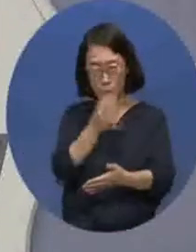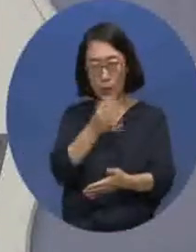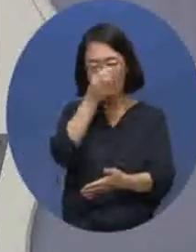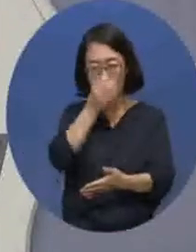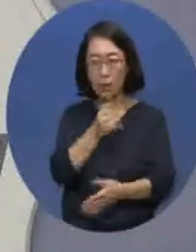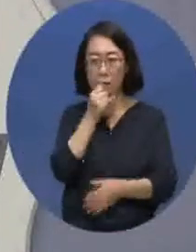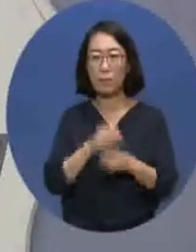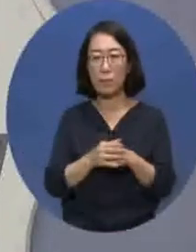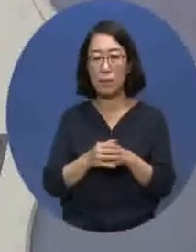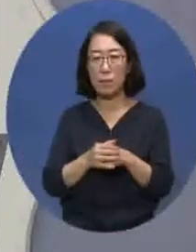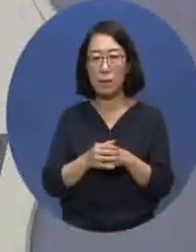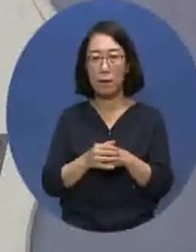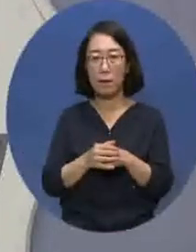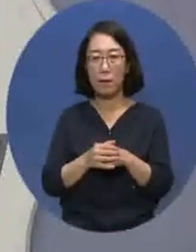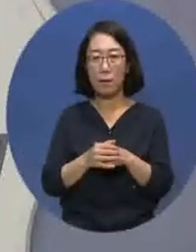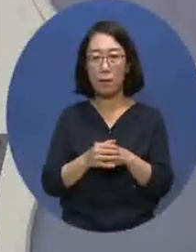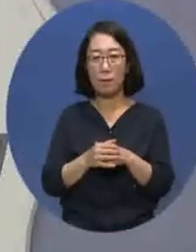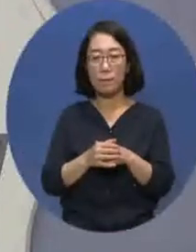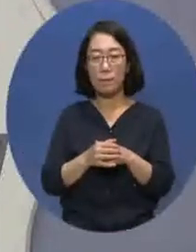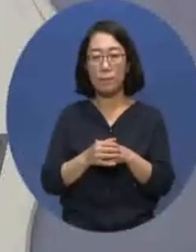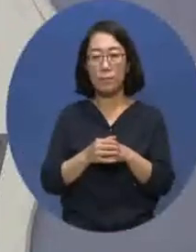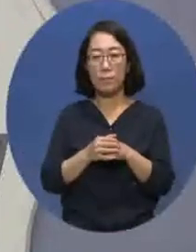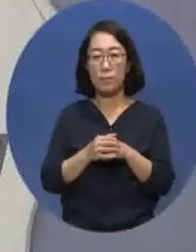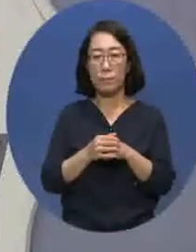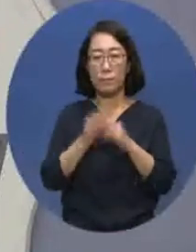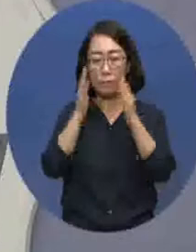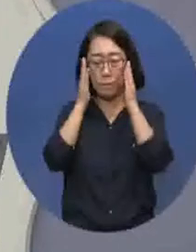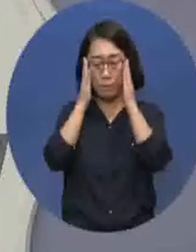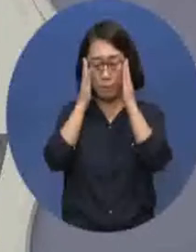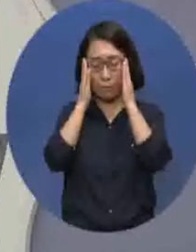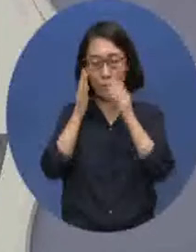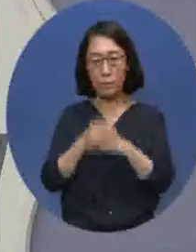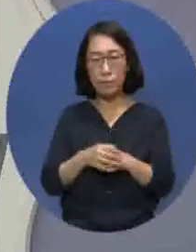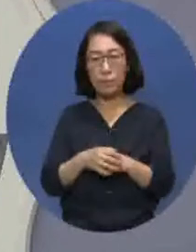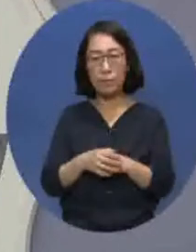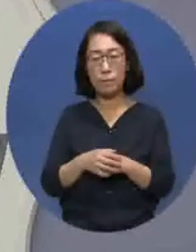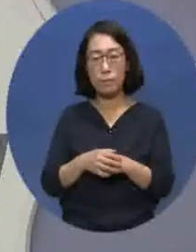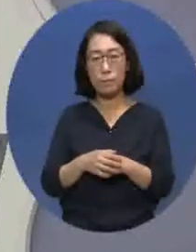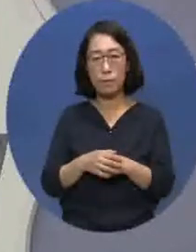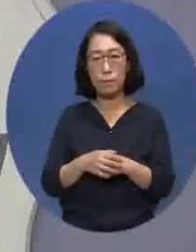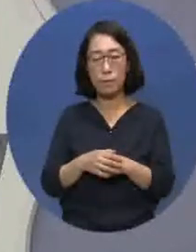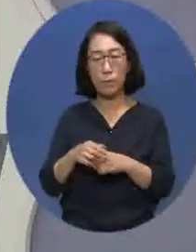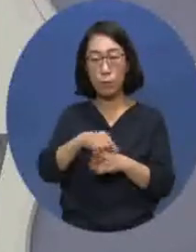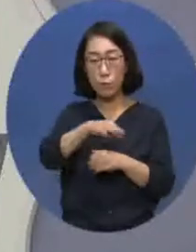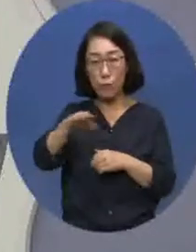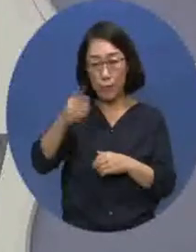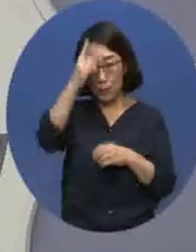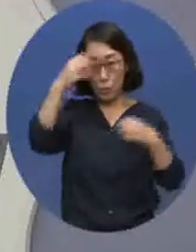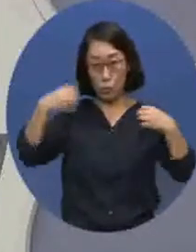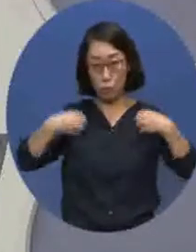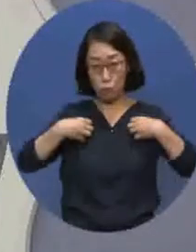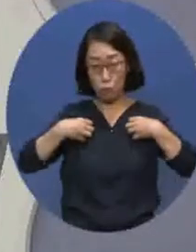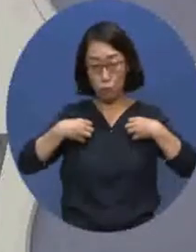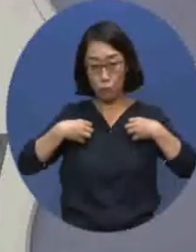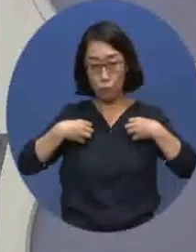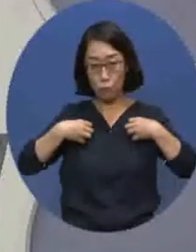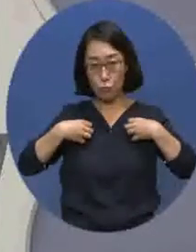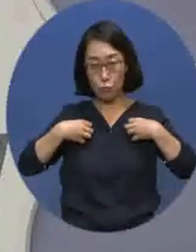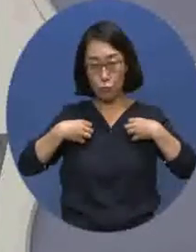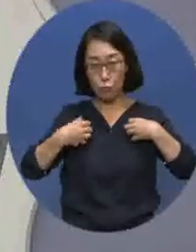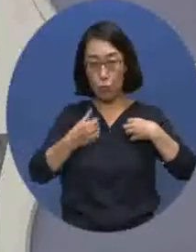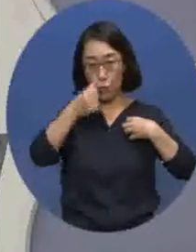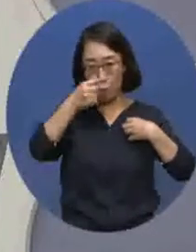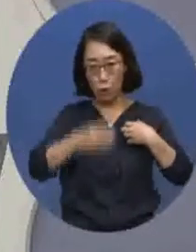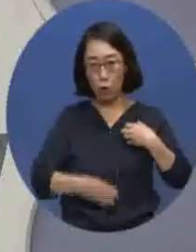없습니다 어 사실은 어 저희 집행부 나 어 사죄를 여러번